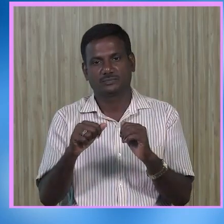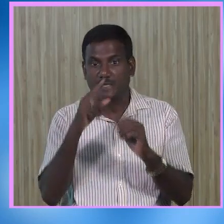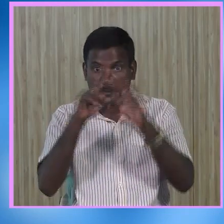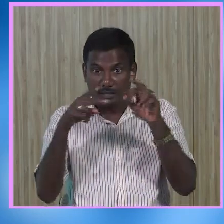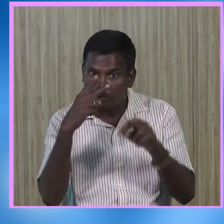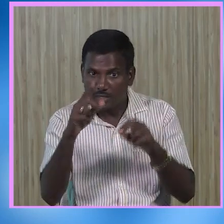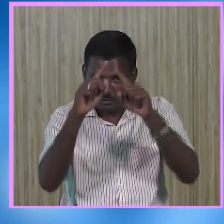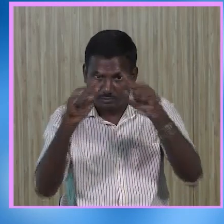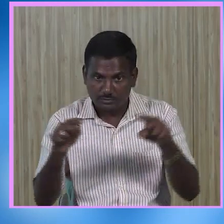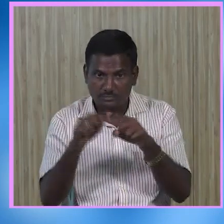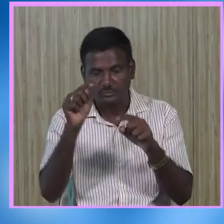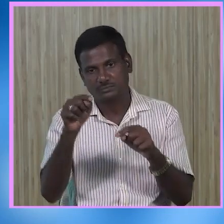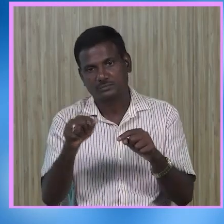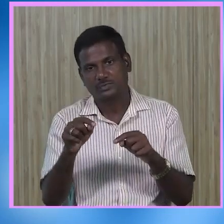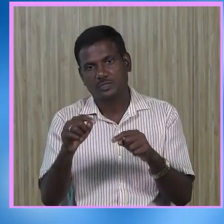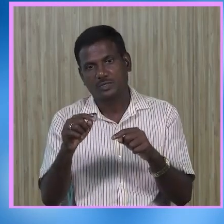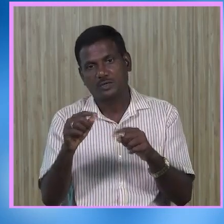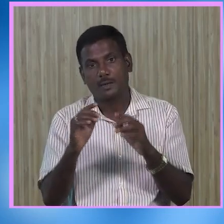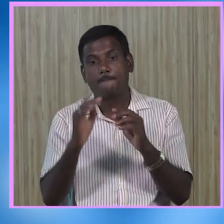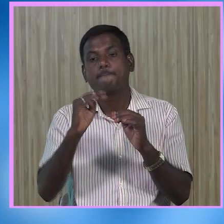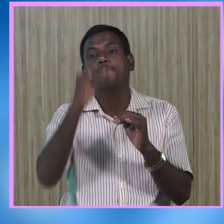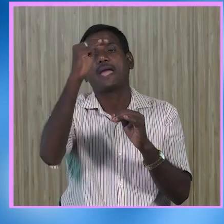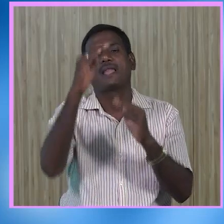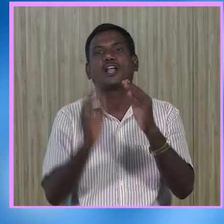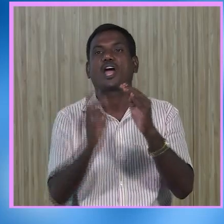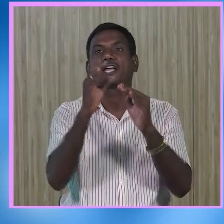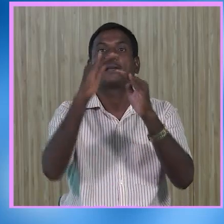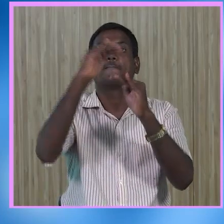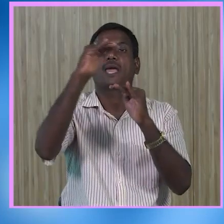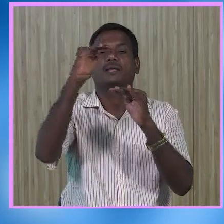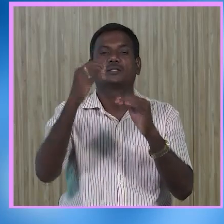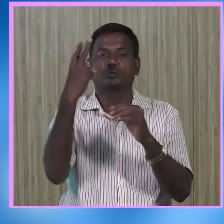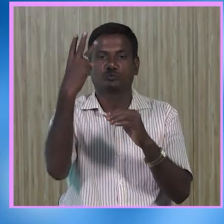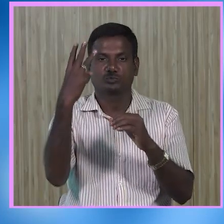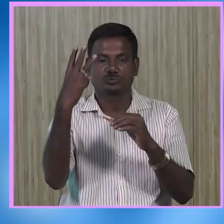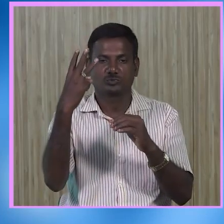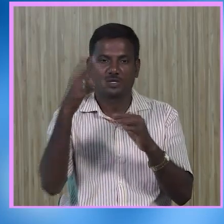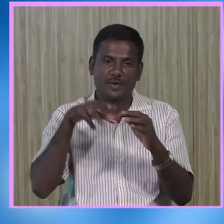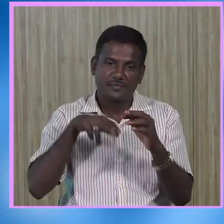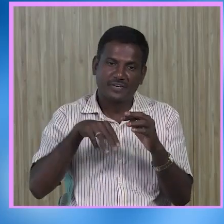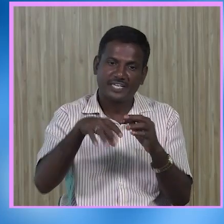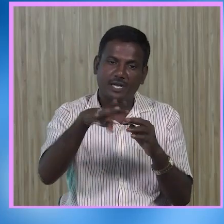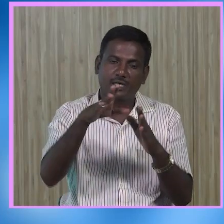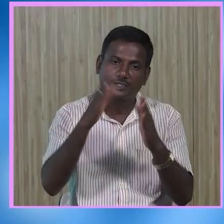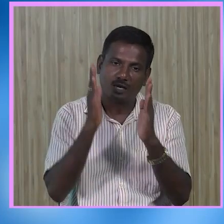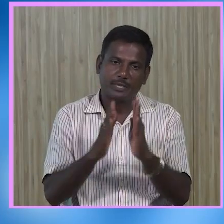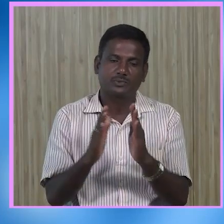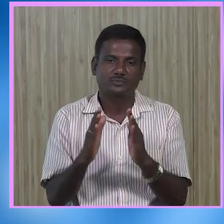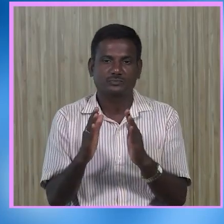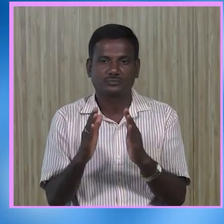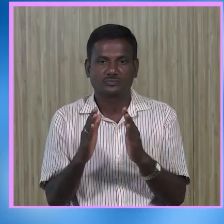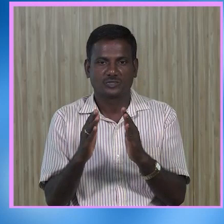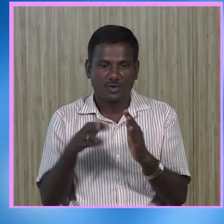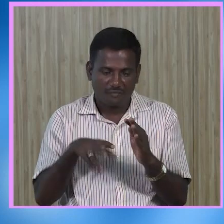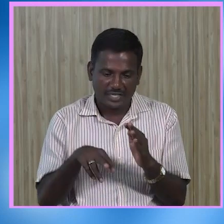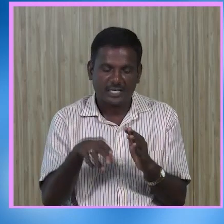படத்தை பார்த்துக்கிட்டீங்களா? சரி, இதுதான் ராக்கெட்டில் மேல் பகுதியில் இருக்கும். அடுத்து மூன்றாவது வழிகாட்டு அமைப்பு அல்லது